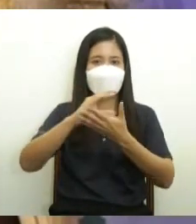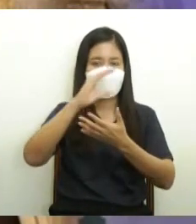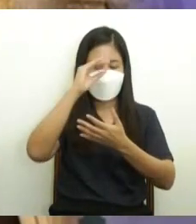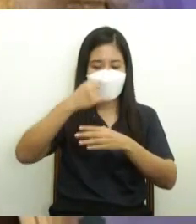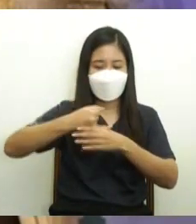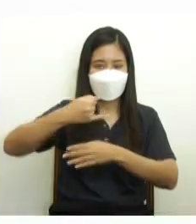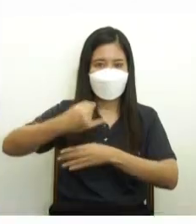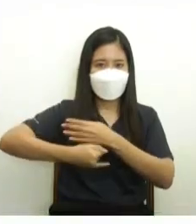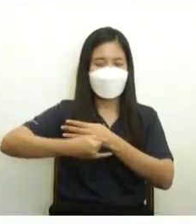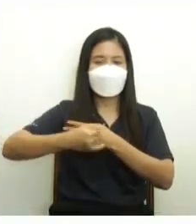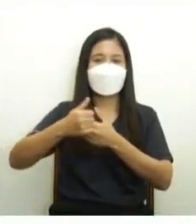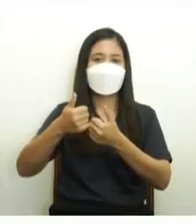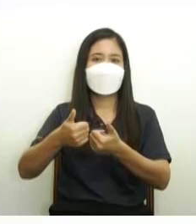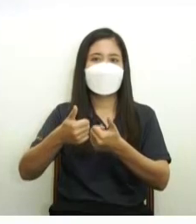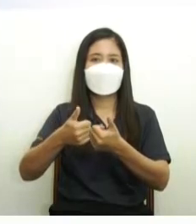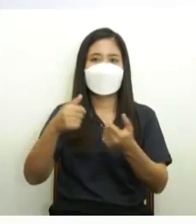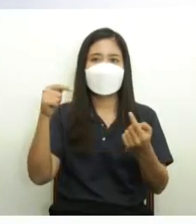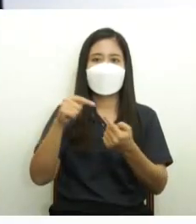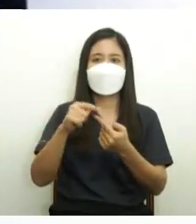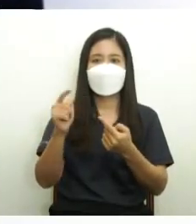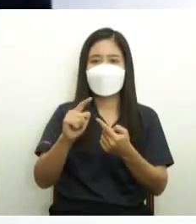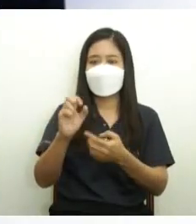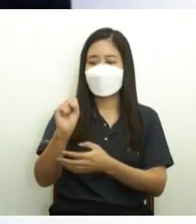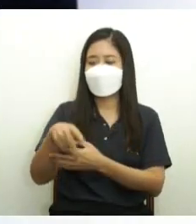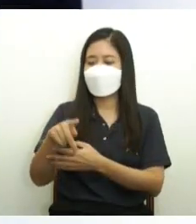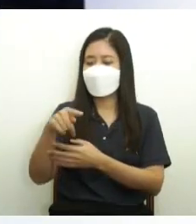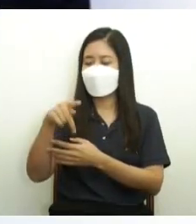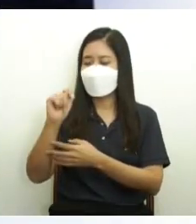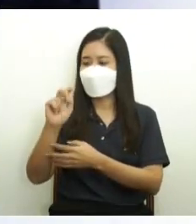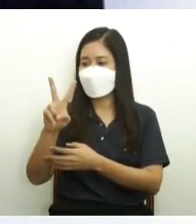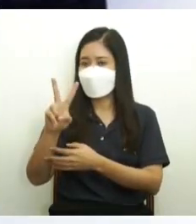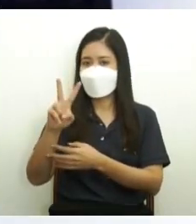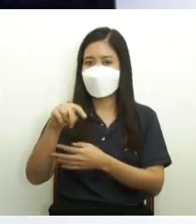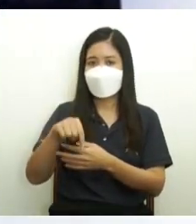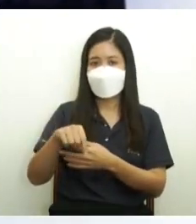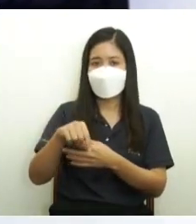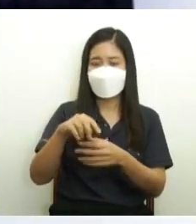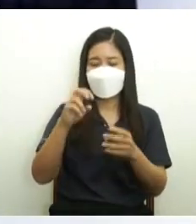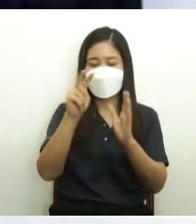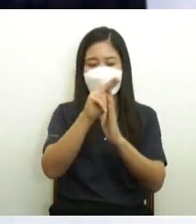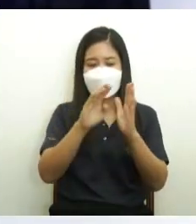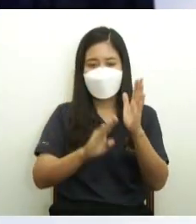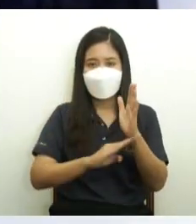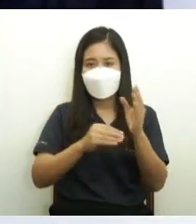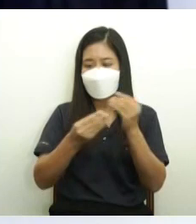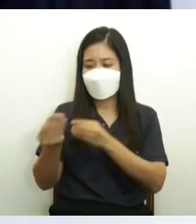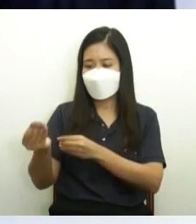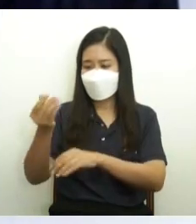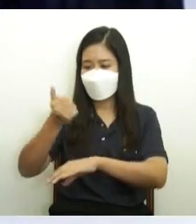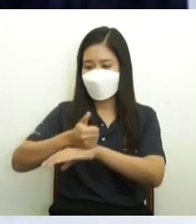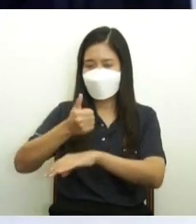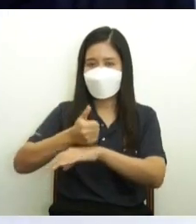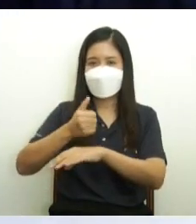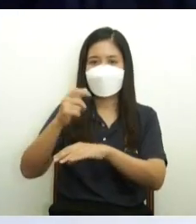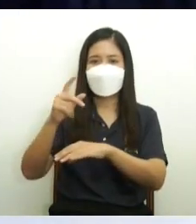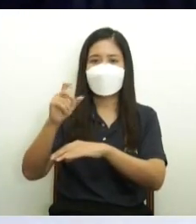ภาคบังคับประจวบกับสำนักงานคณะกรรมการการศึกษาขั้นพื้นฐานกำหนดนโยบายให้สำนักงานเขตพื้นที่การศึกษาทั่วประเทศ